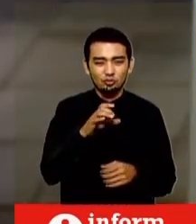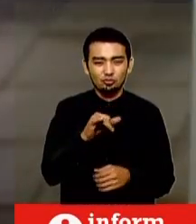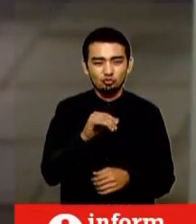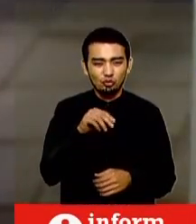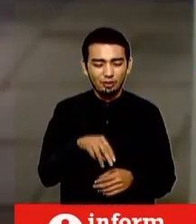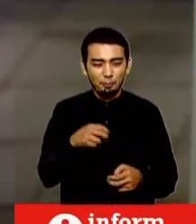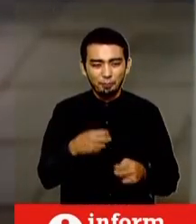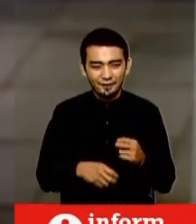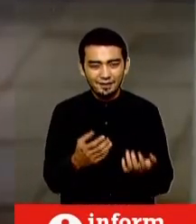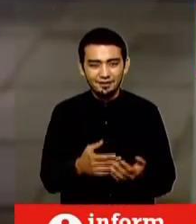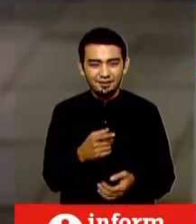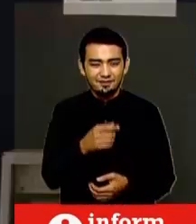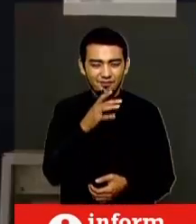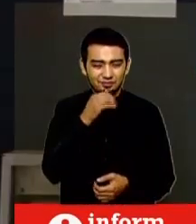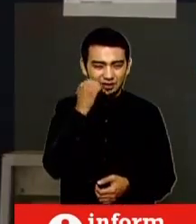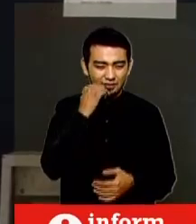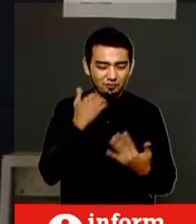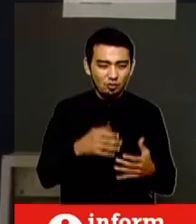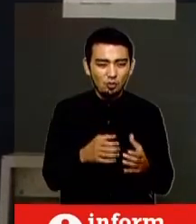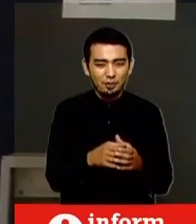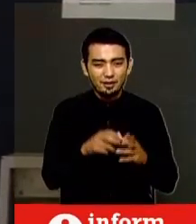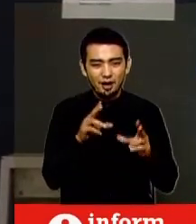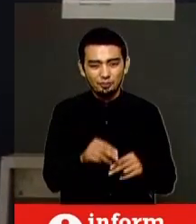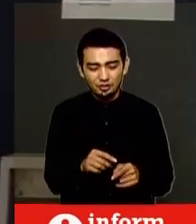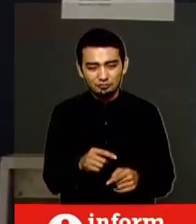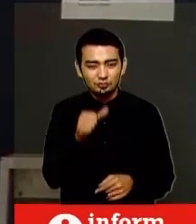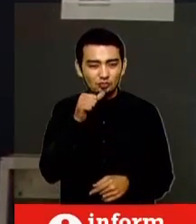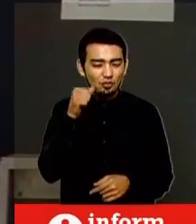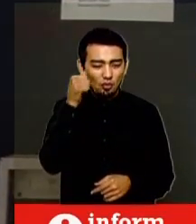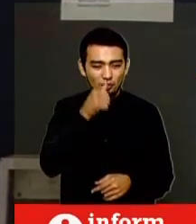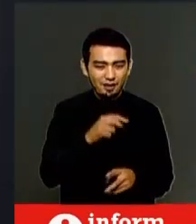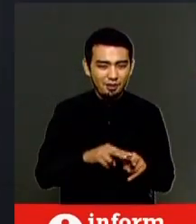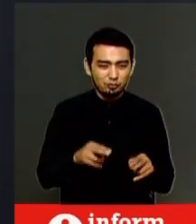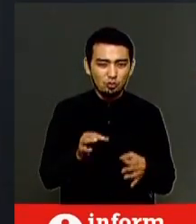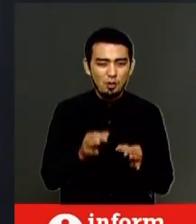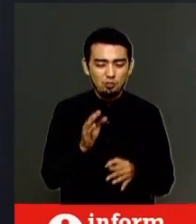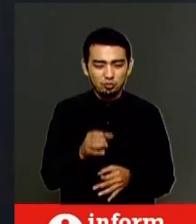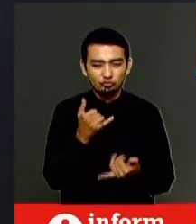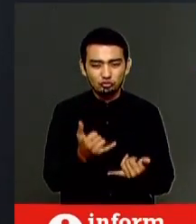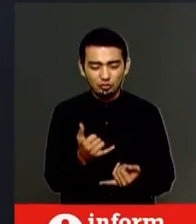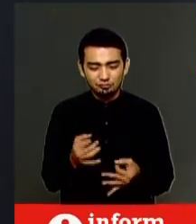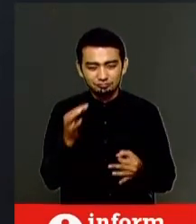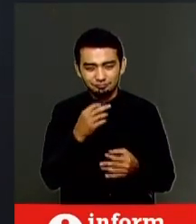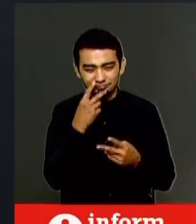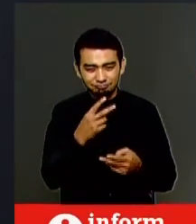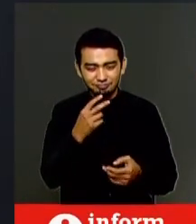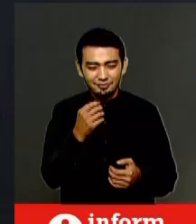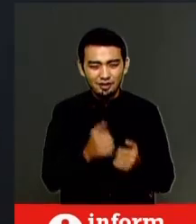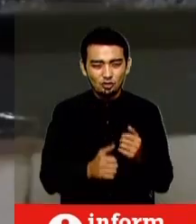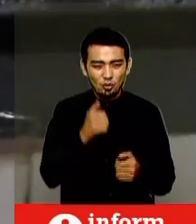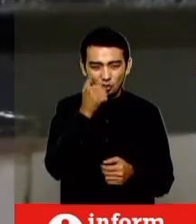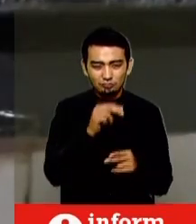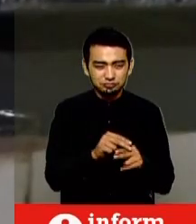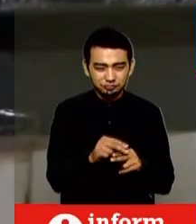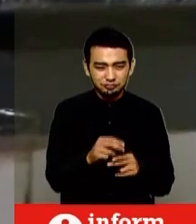срок эксплуатации, начислять за тепло в компании обещают по прошлогодним нормативам. Отмечу, что на сегодня, несмотря на ежегодный ремонт